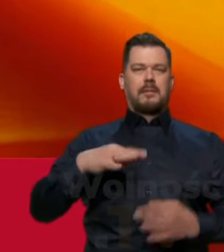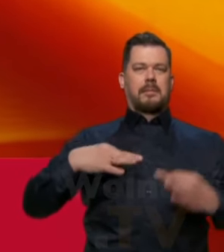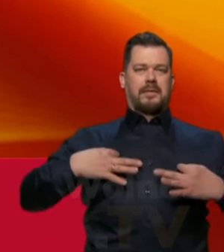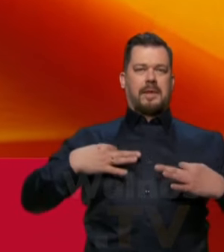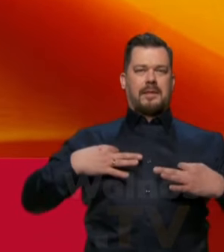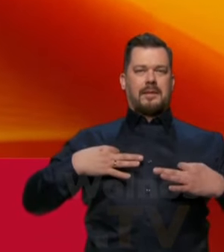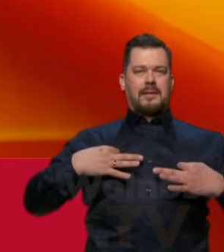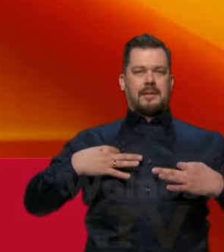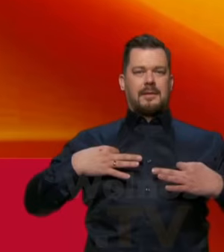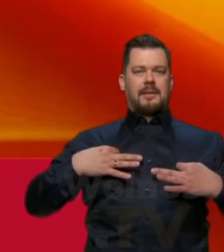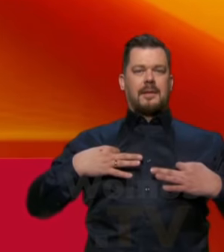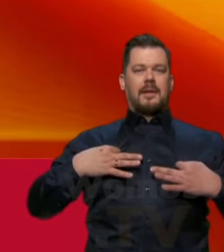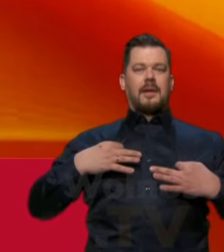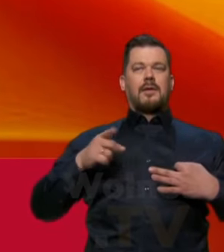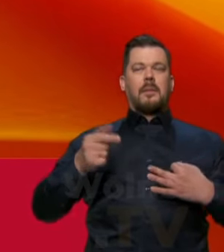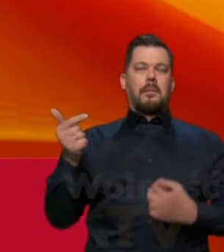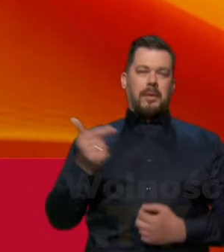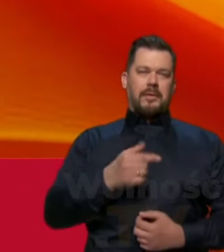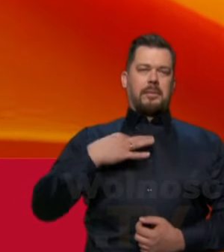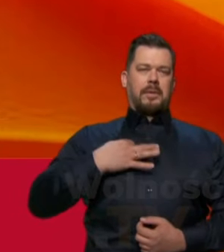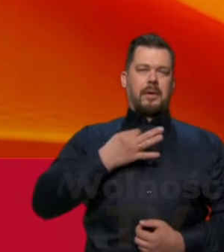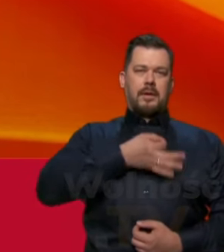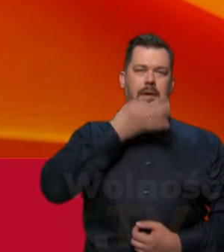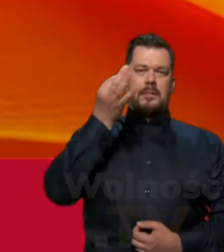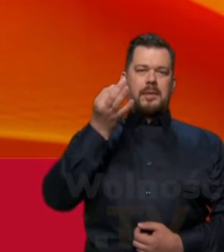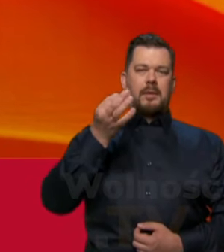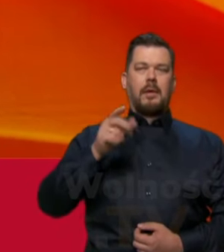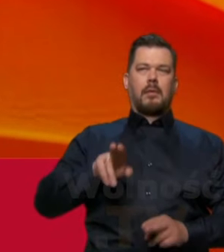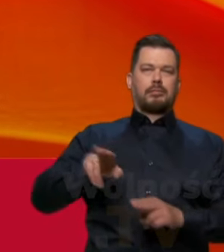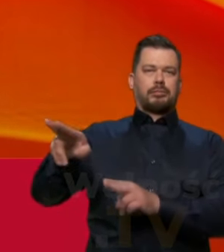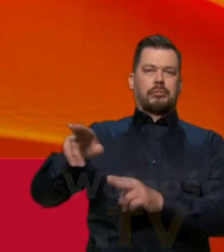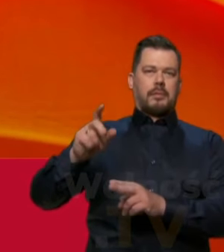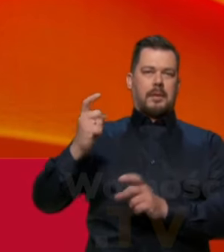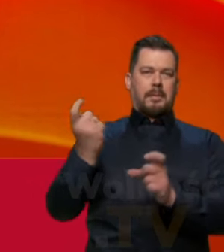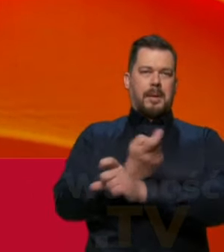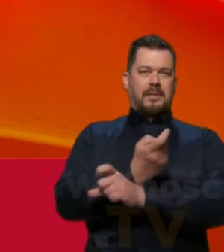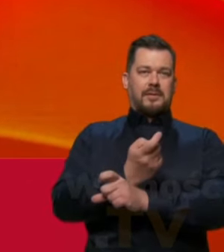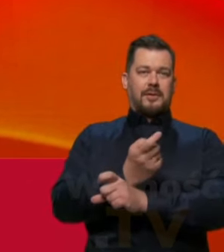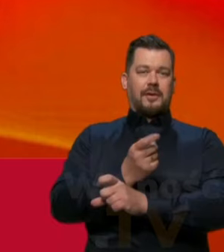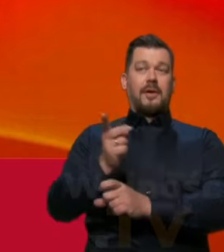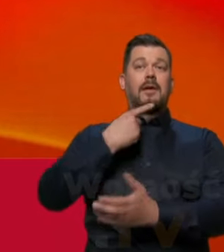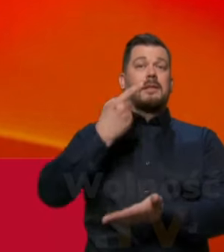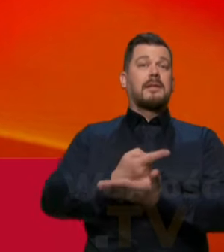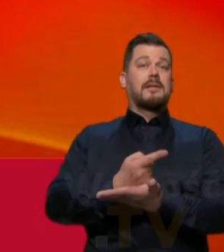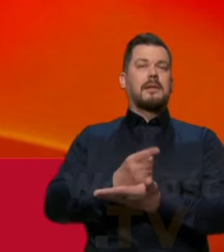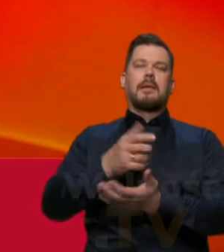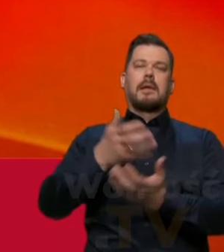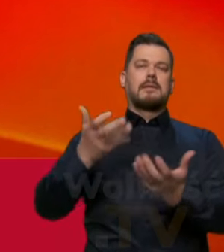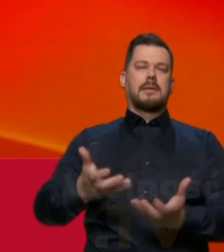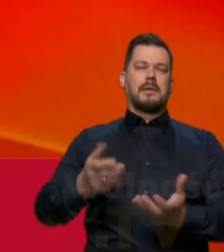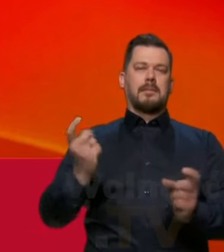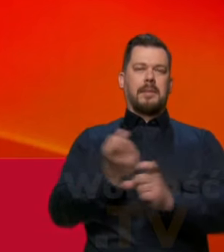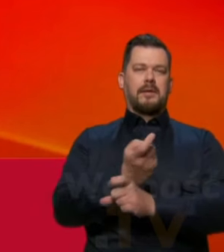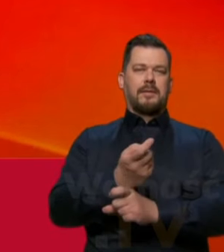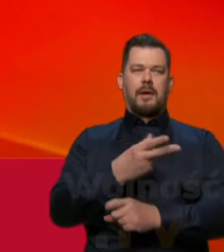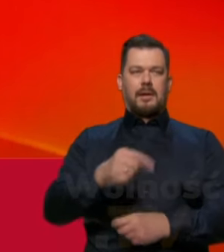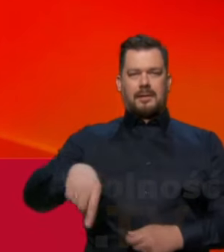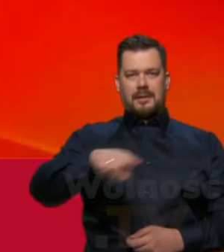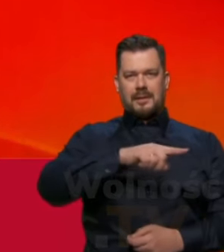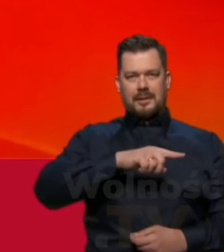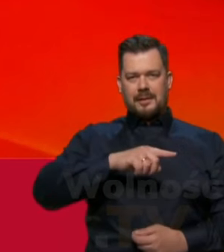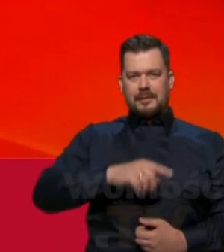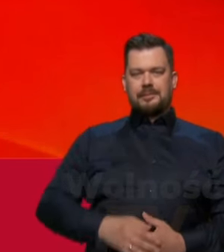właściciel lotniska, który powinien to robić oczywiście, tylko robi to państwo, czyli podejmuje decyzję taką, jaką chce państwo, a nie taką, jaką chcą